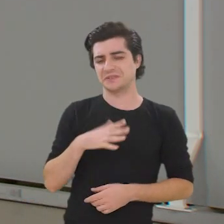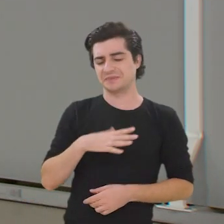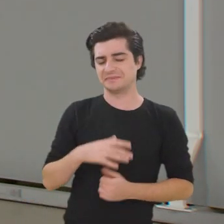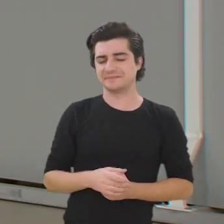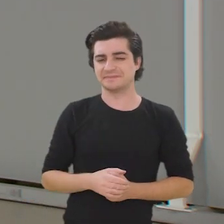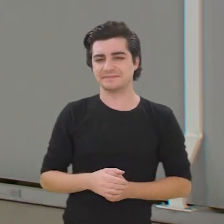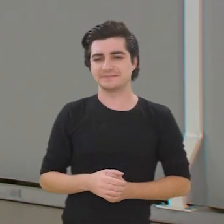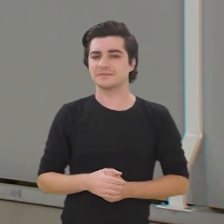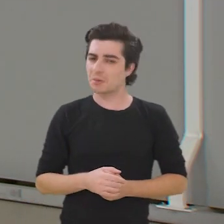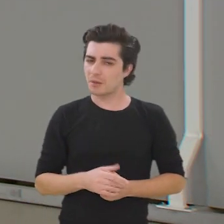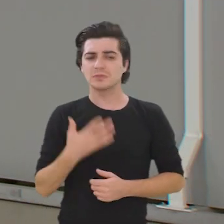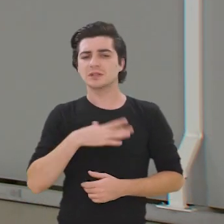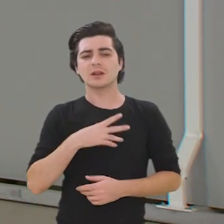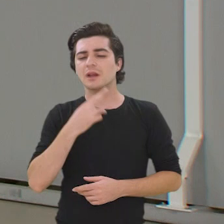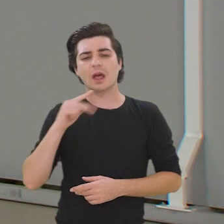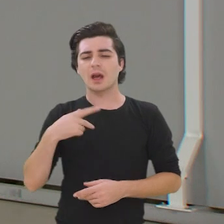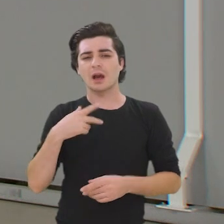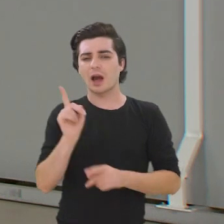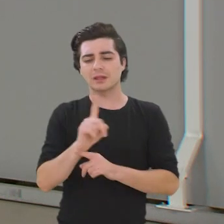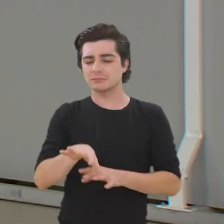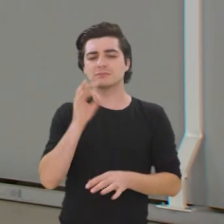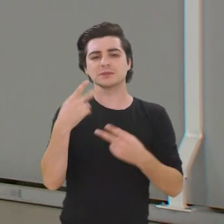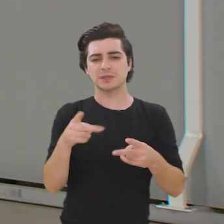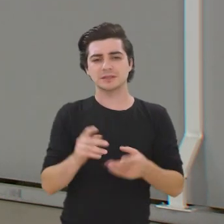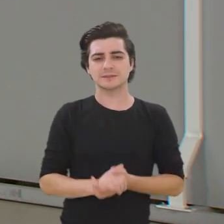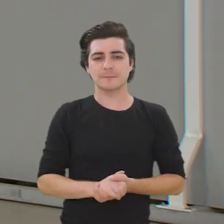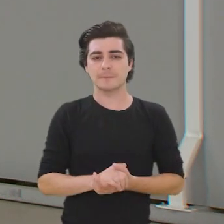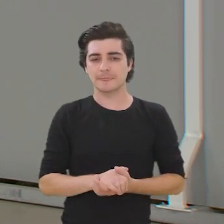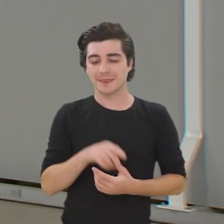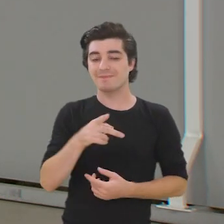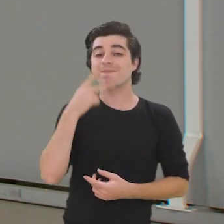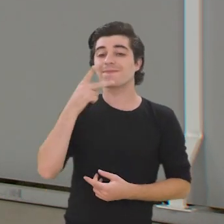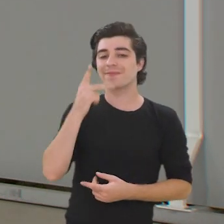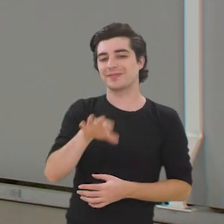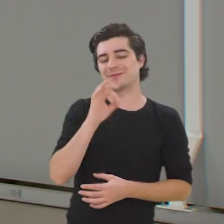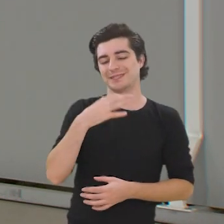İstedim. Çok güzel. O zaman istediğin renkte kalem alabilirsin buradan. Bu sefer de sarı.